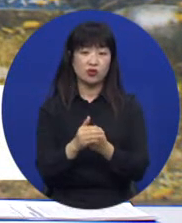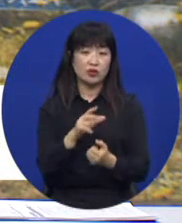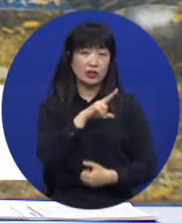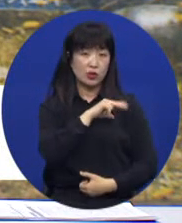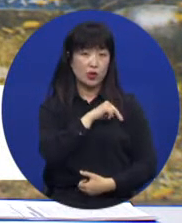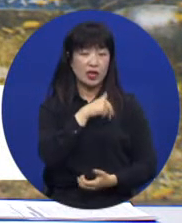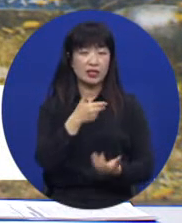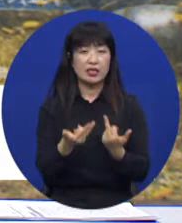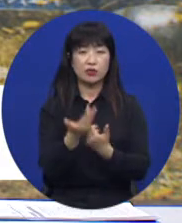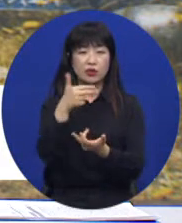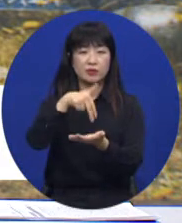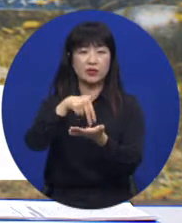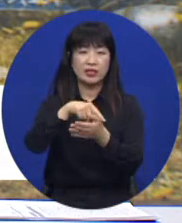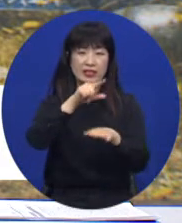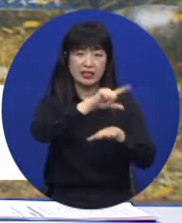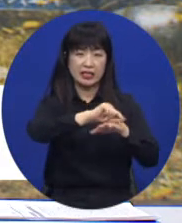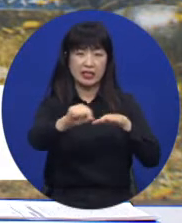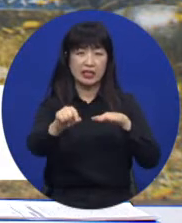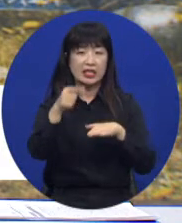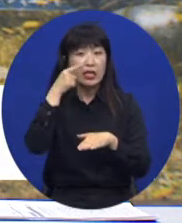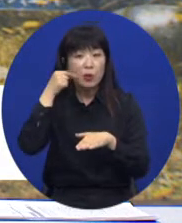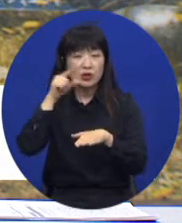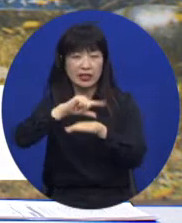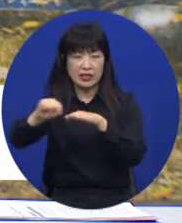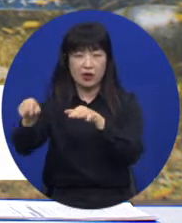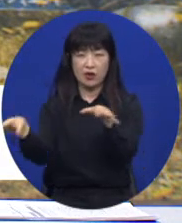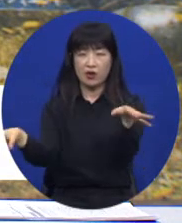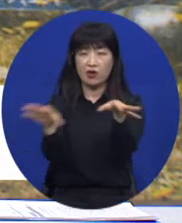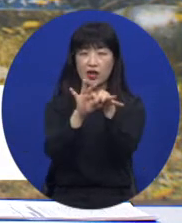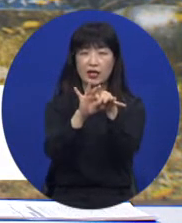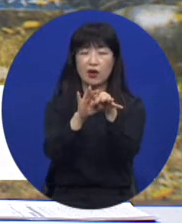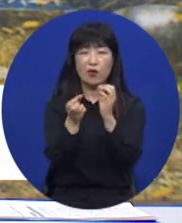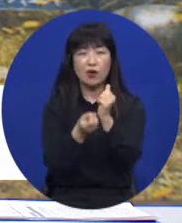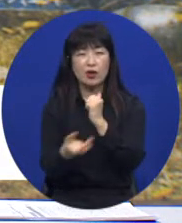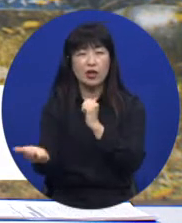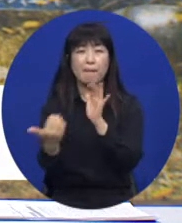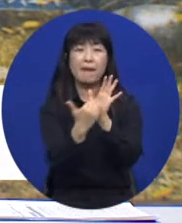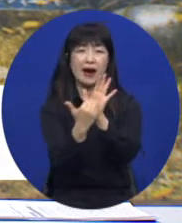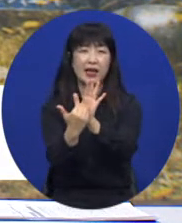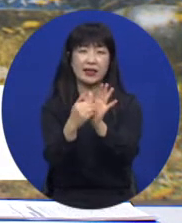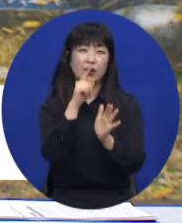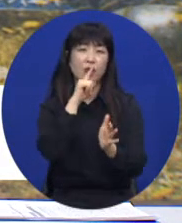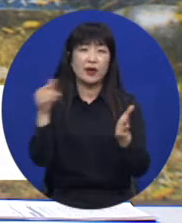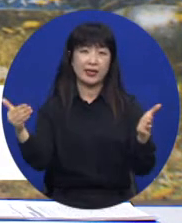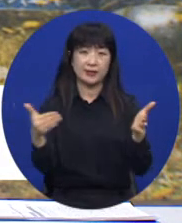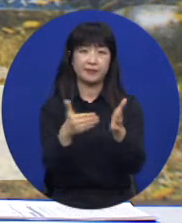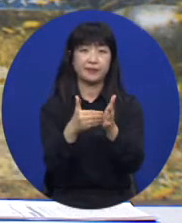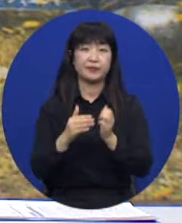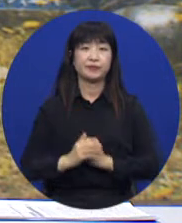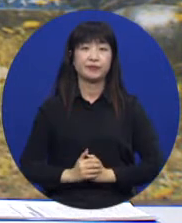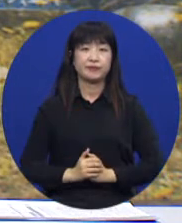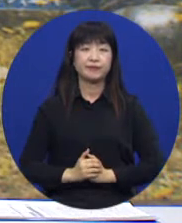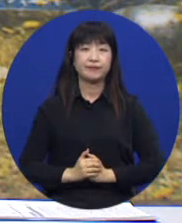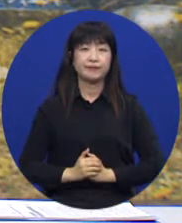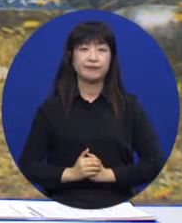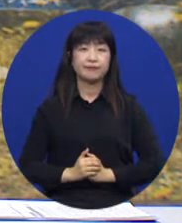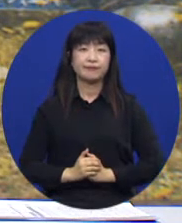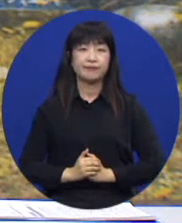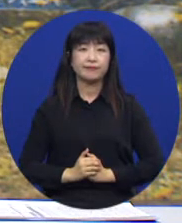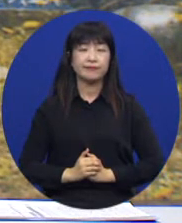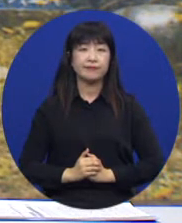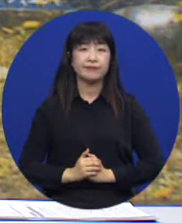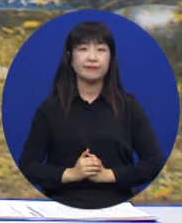제주도가 일본 지자체와 연대해서 오염수 방류를 막아내야 한다고 주장했습니다. 현재훈 기자가